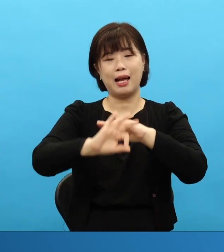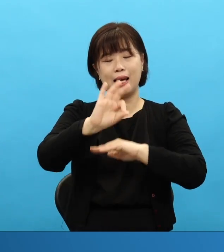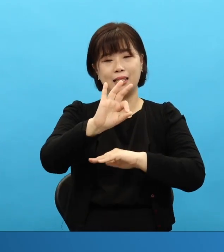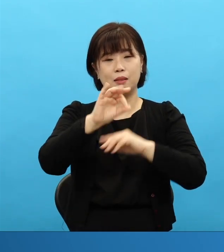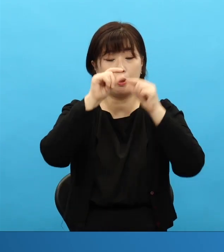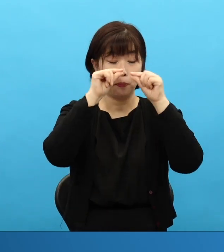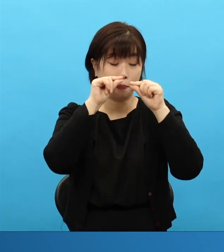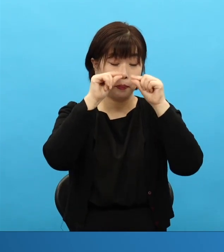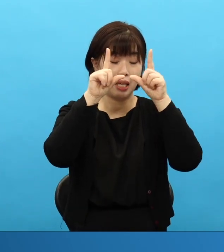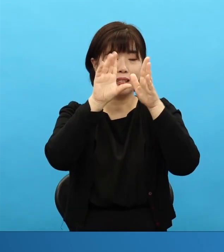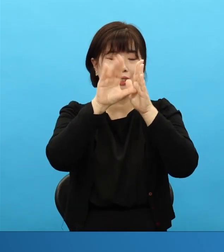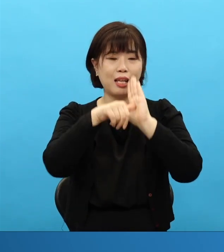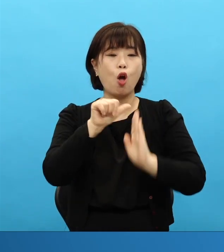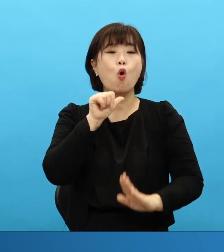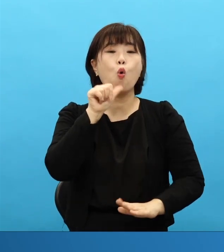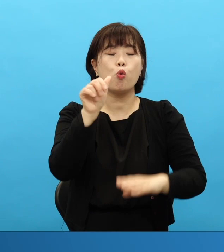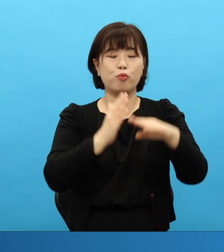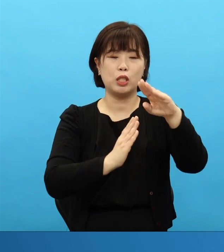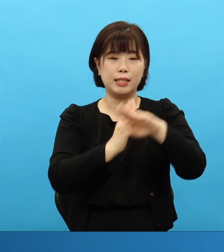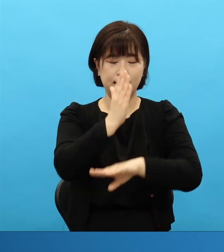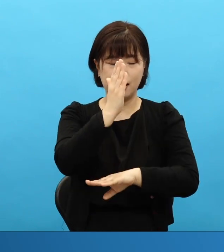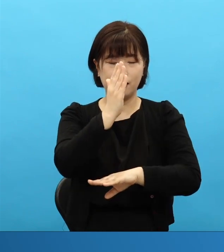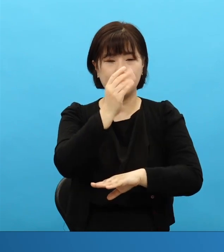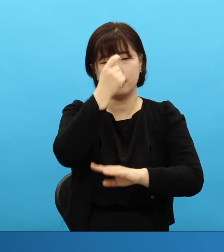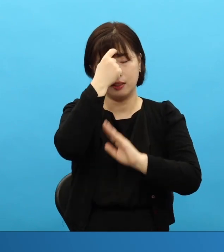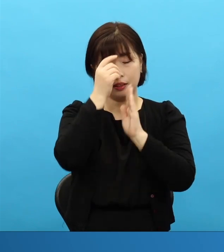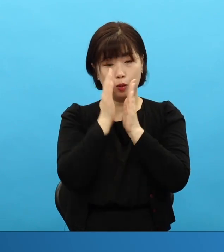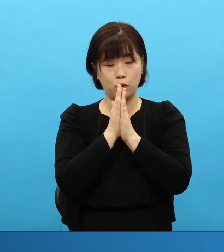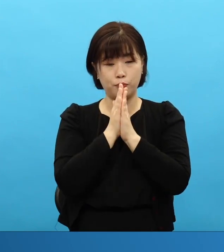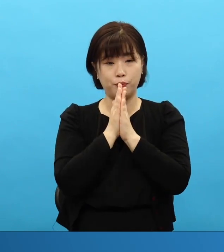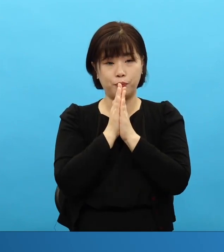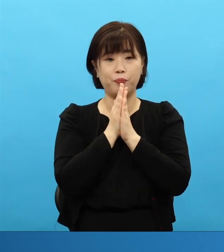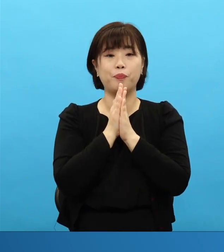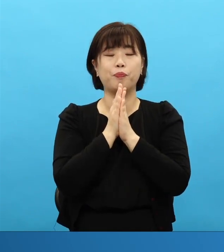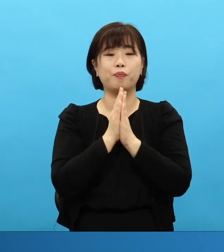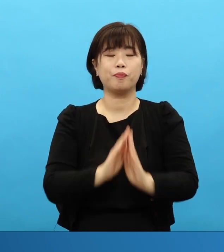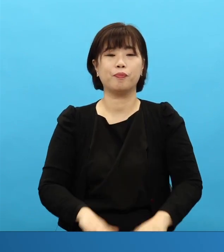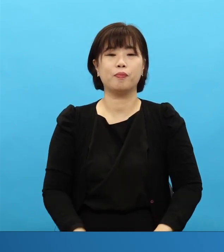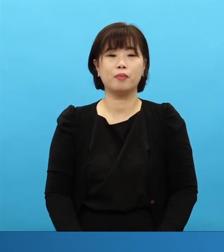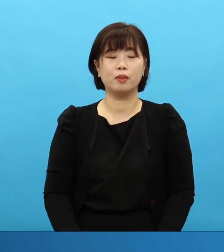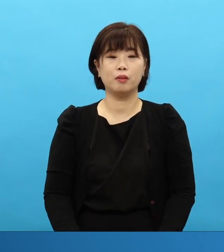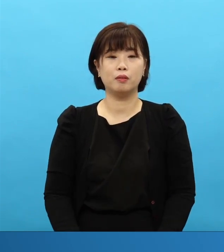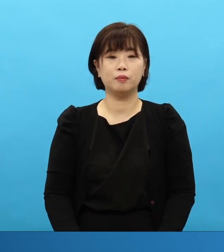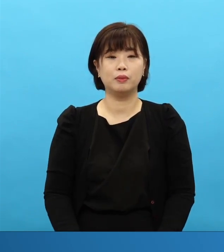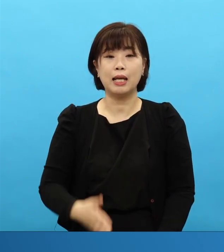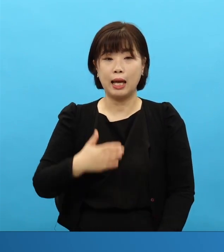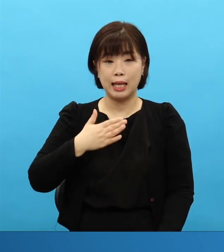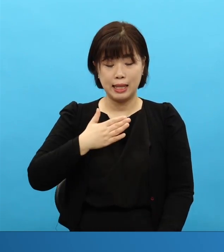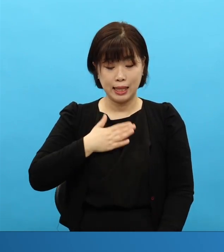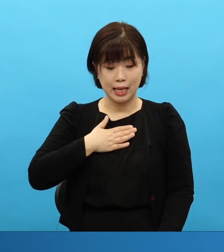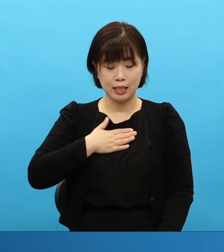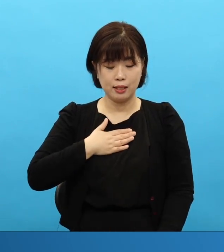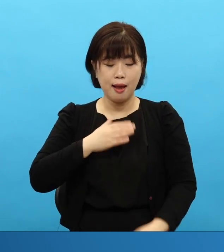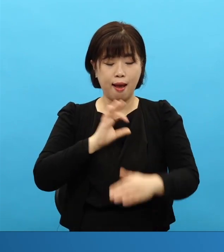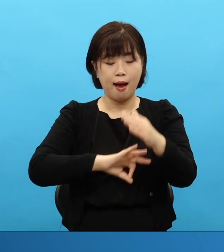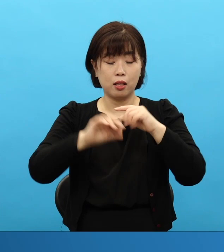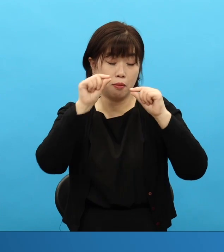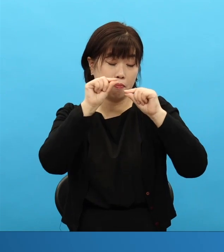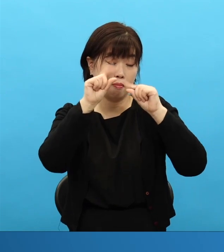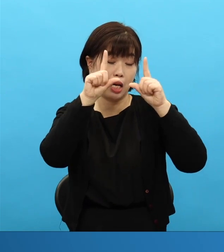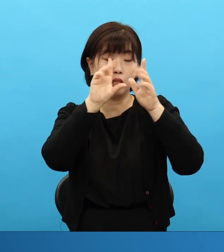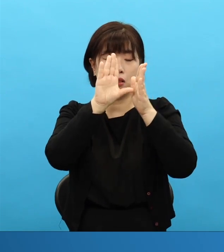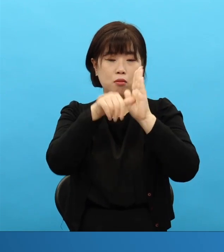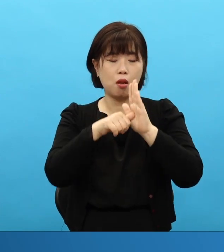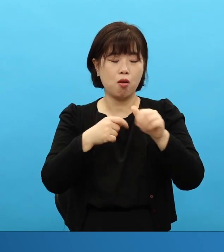5분 이상 하세요. You wake up, open your eyes in the morning, do 5 minutes at least. 저는 몇 시간씩 합니다. I do it a couple of hours at a